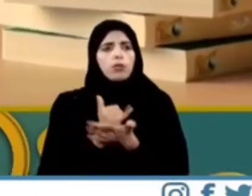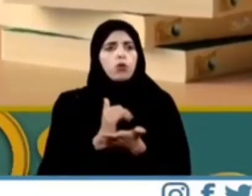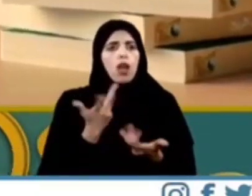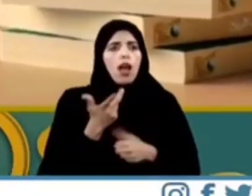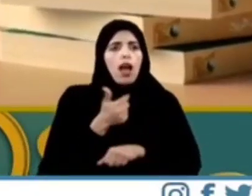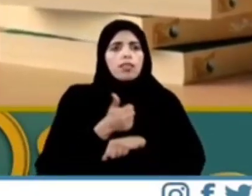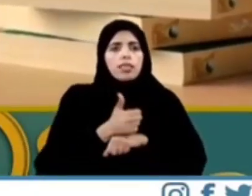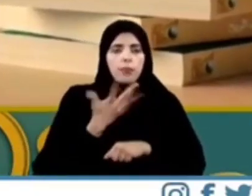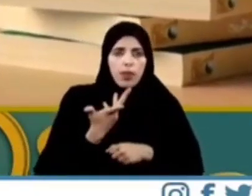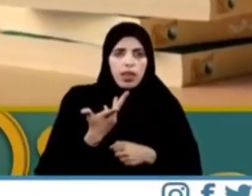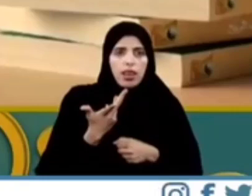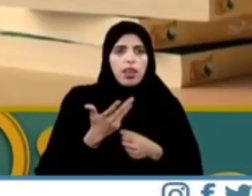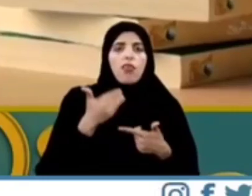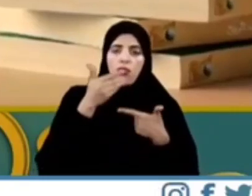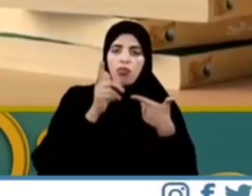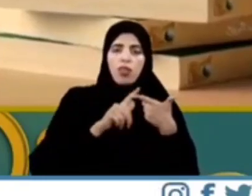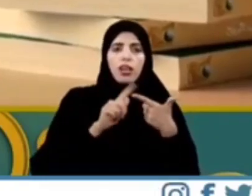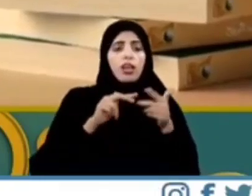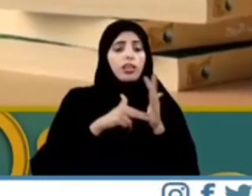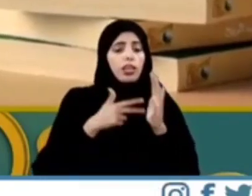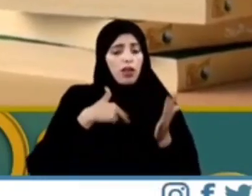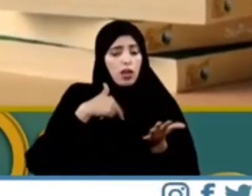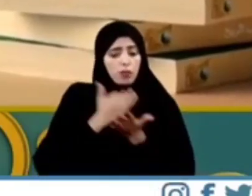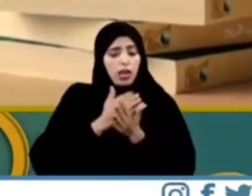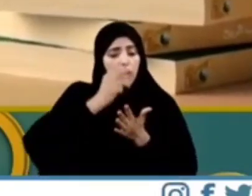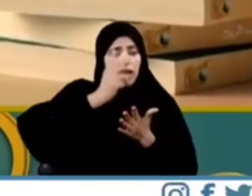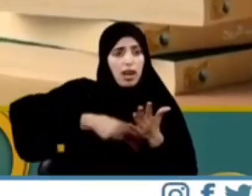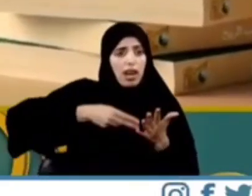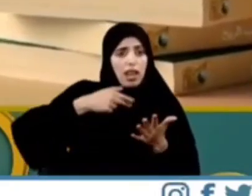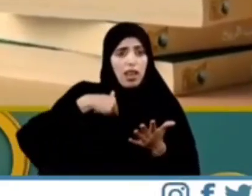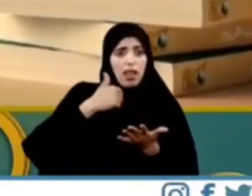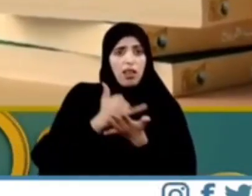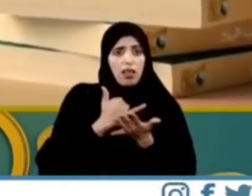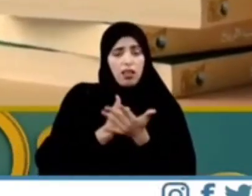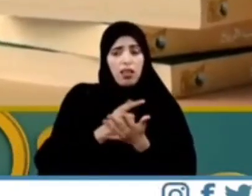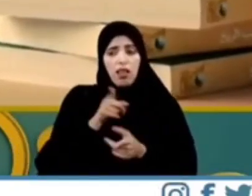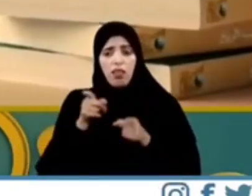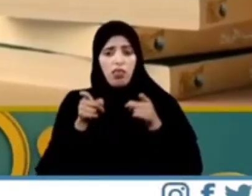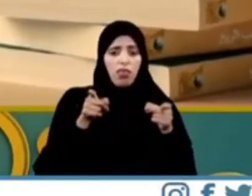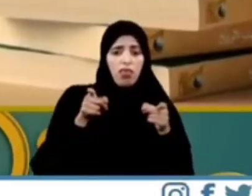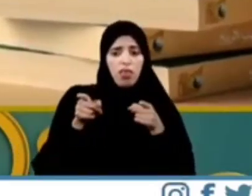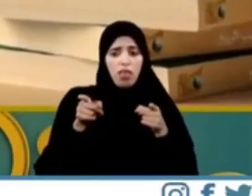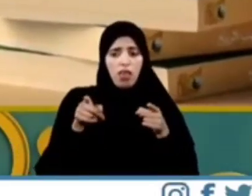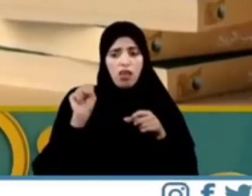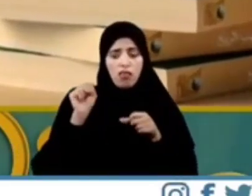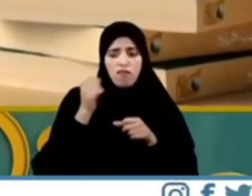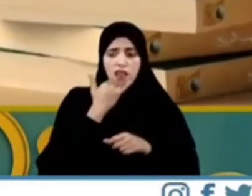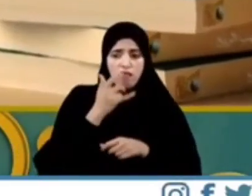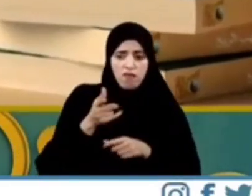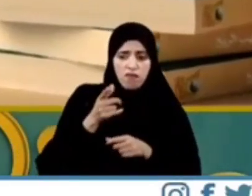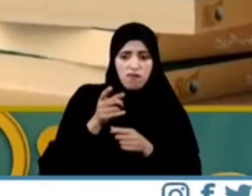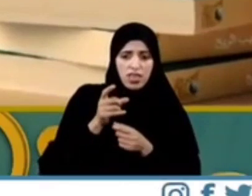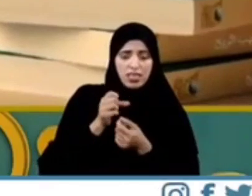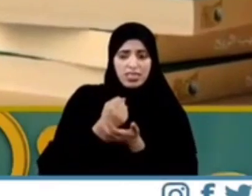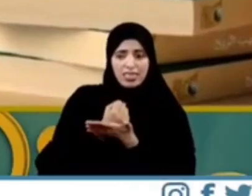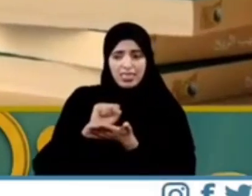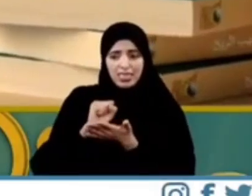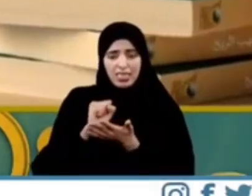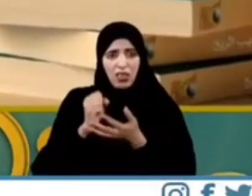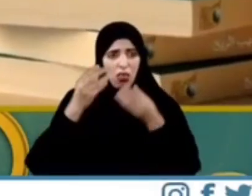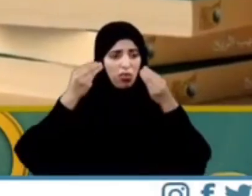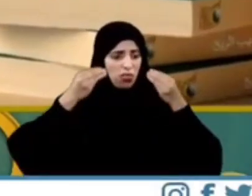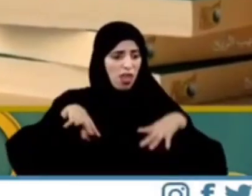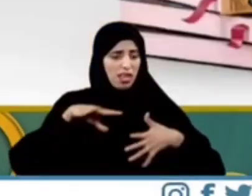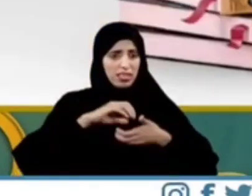نعم. بعدين الشيء الثاني كيف أتخذ القرار؟ هل أتخذ القرار؟ لا هذا عمله كذا عمله كذا خلاص. فركش ضيع الرحلة